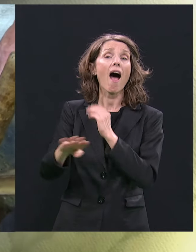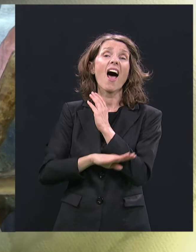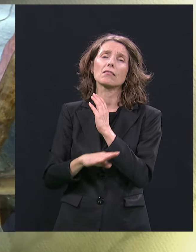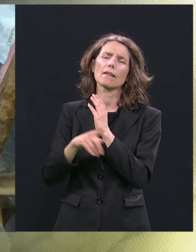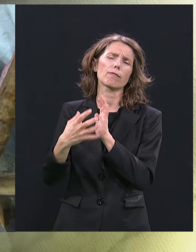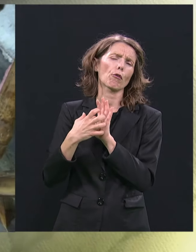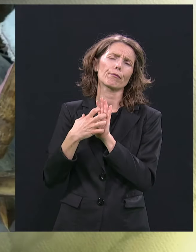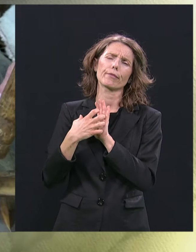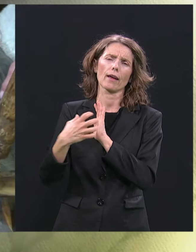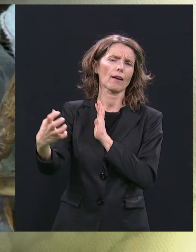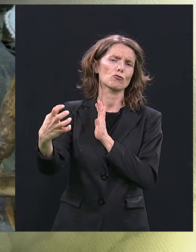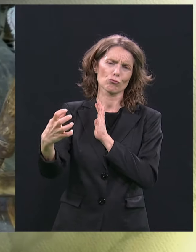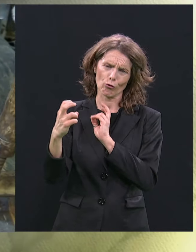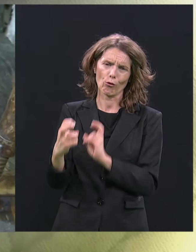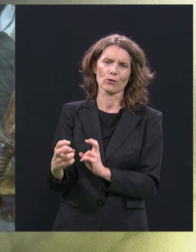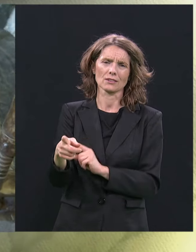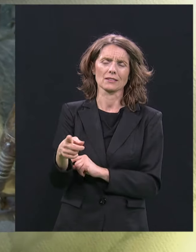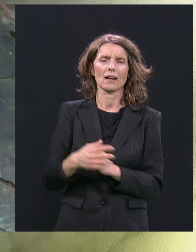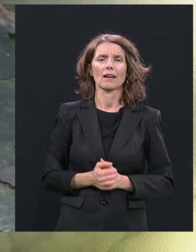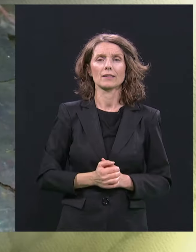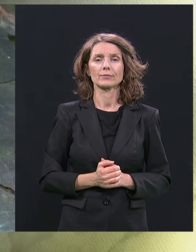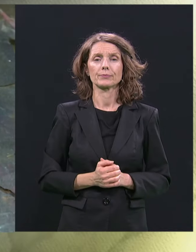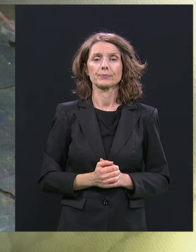slika, drvo će opstati.